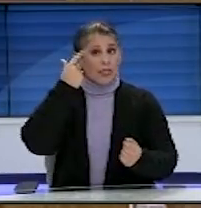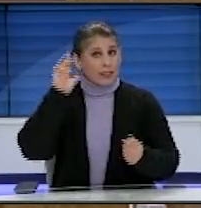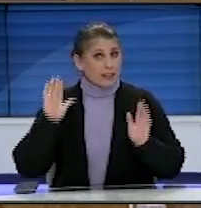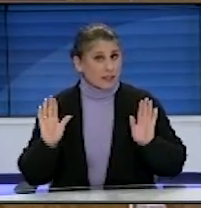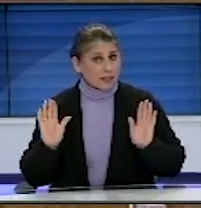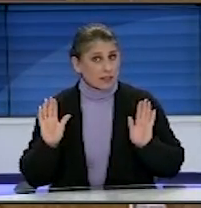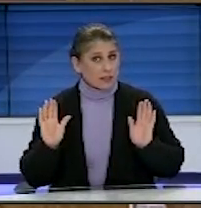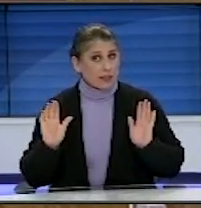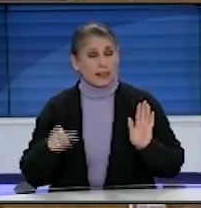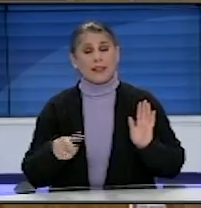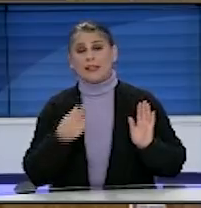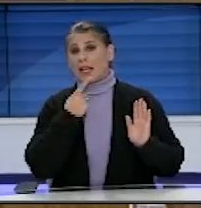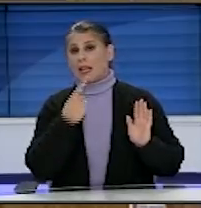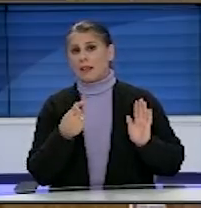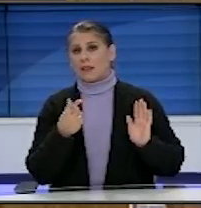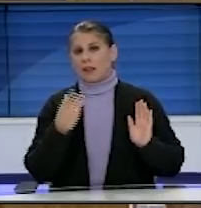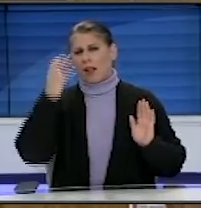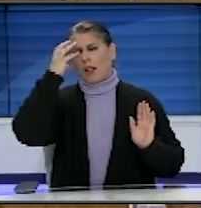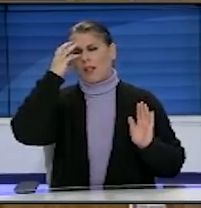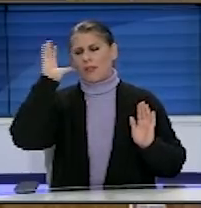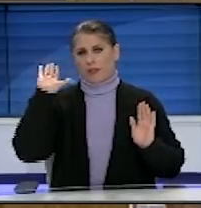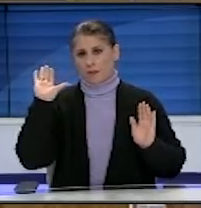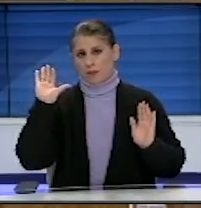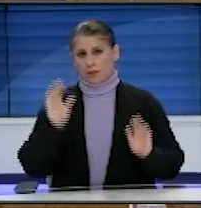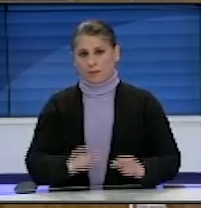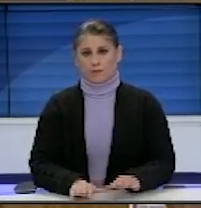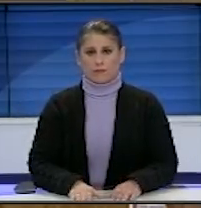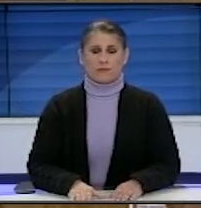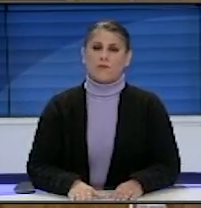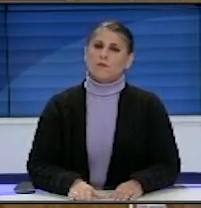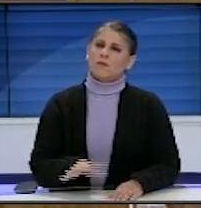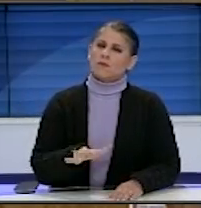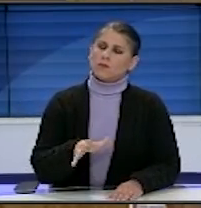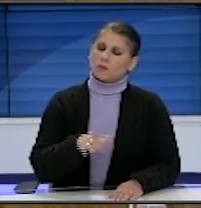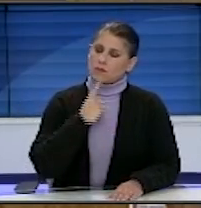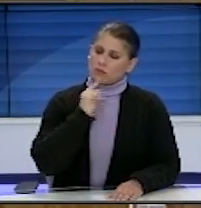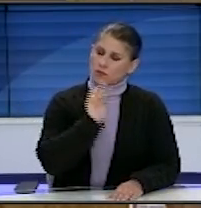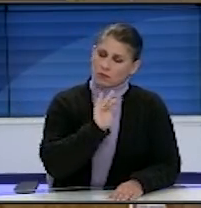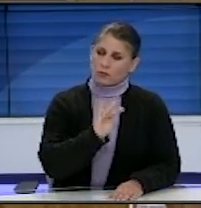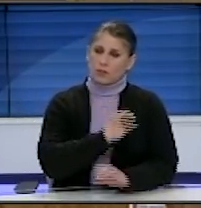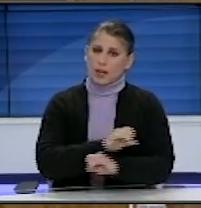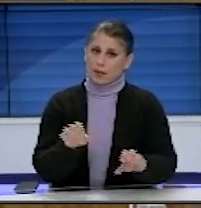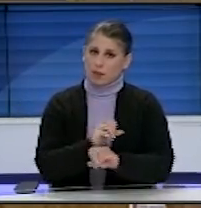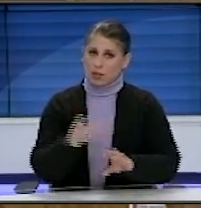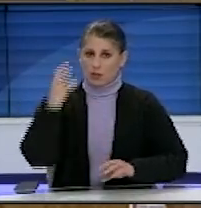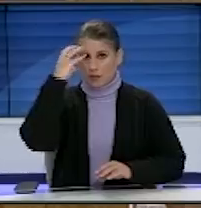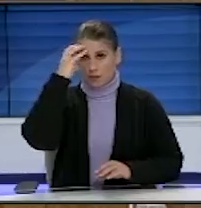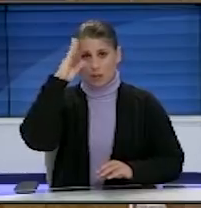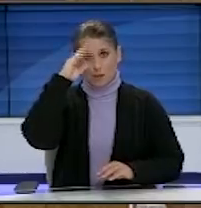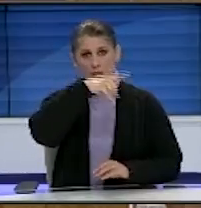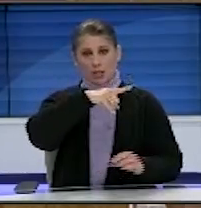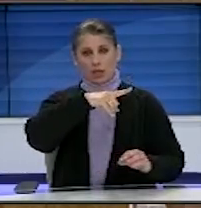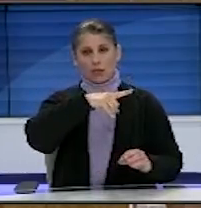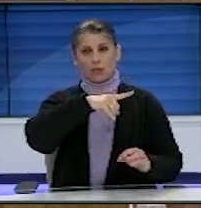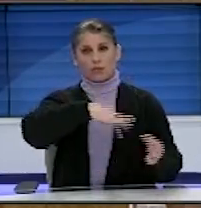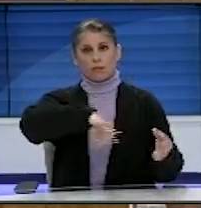ξέρετε ή κάνετε πως δεν τα θυμάστε, μπορεί να ρωτήσετε, να σας ενημερώσει ξανά, να σας τα θυμίσει ο Αμερικάνος